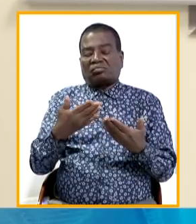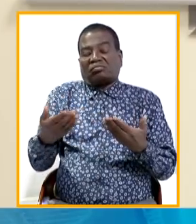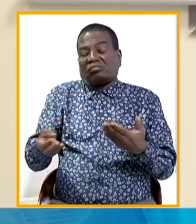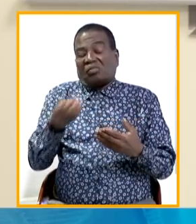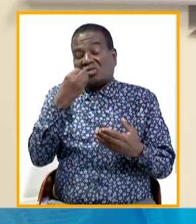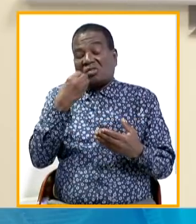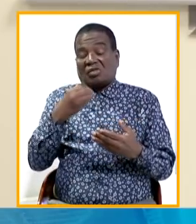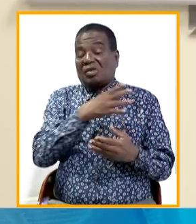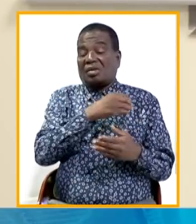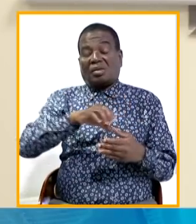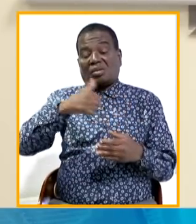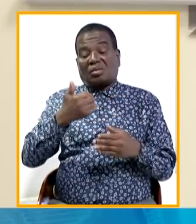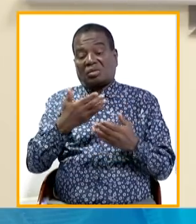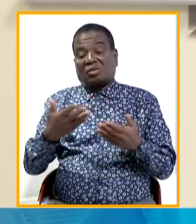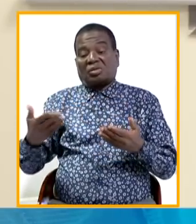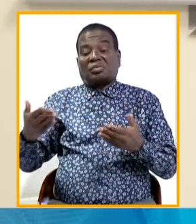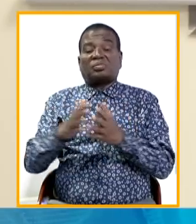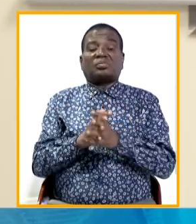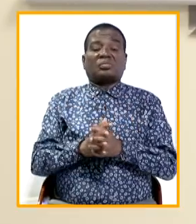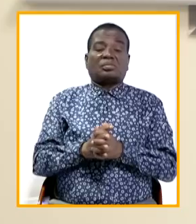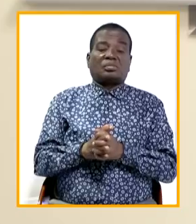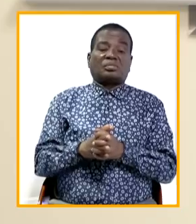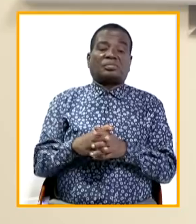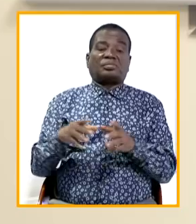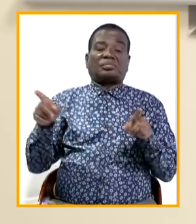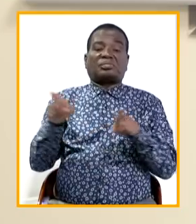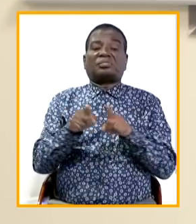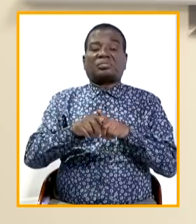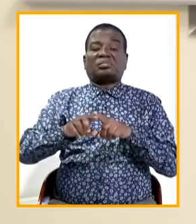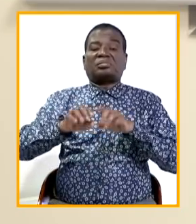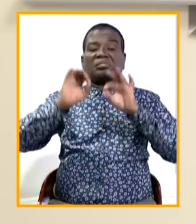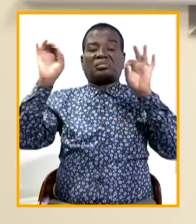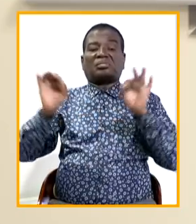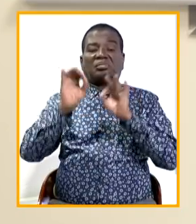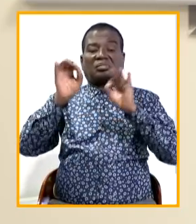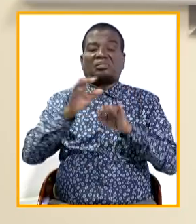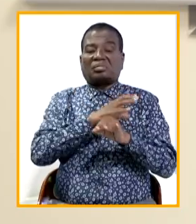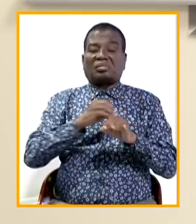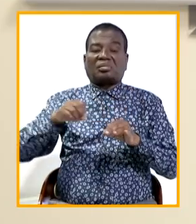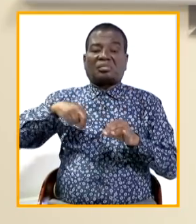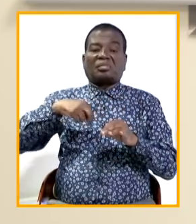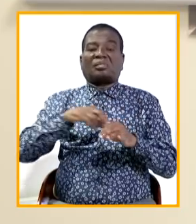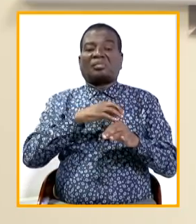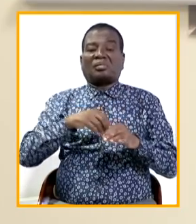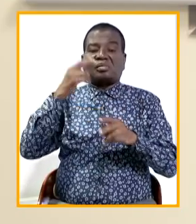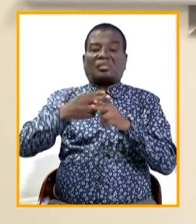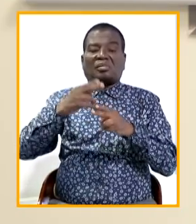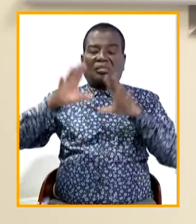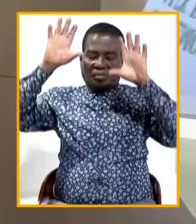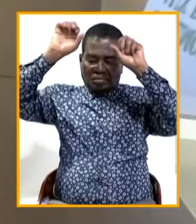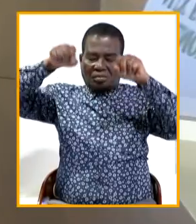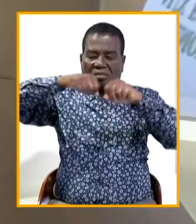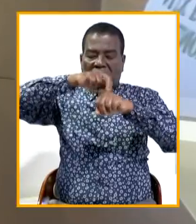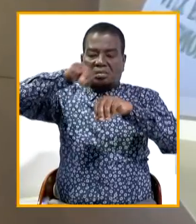que, en pareille circonstance, vous recevez des parents qui viennent vous soutenir, vous épauler. Au nom du président de la